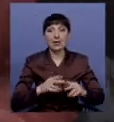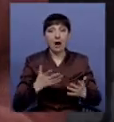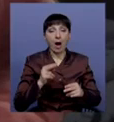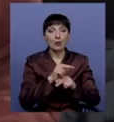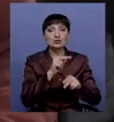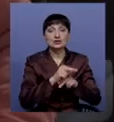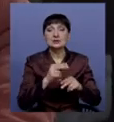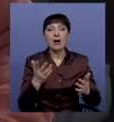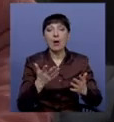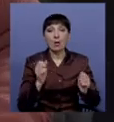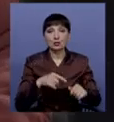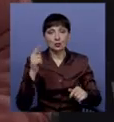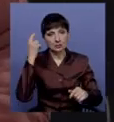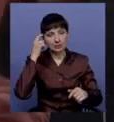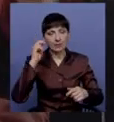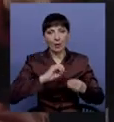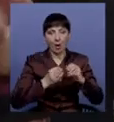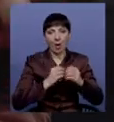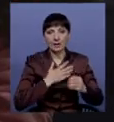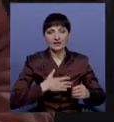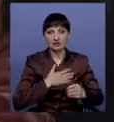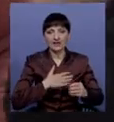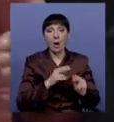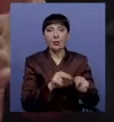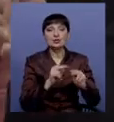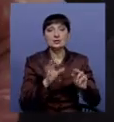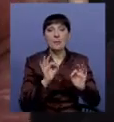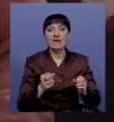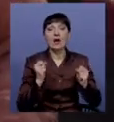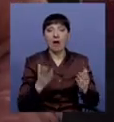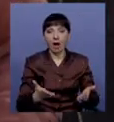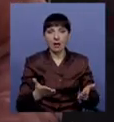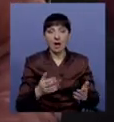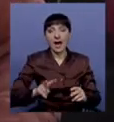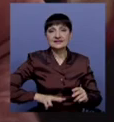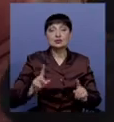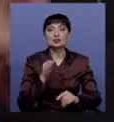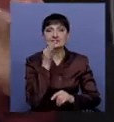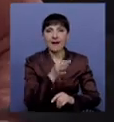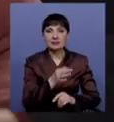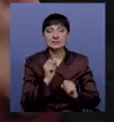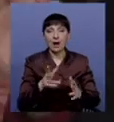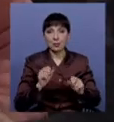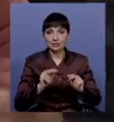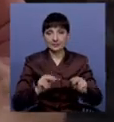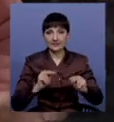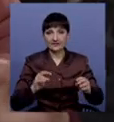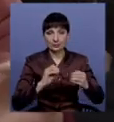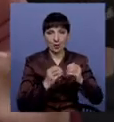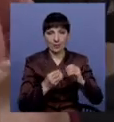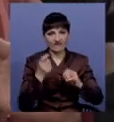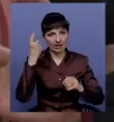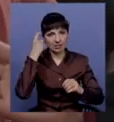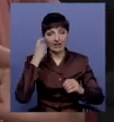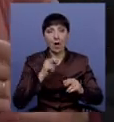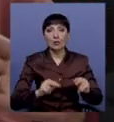дать учитель, у которого голова забита проблемами и скандалами с руководством? И что сейчас скажет директор? Как можно преподавать с такими проблемами в голове?